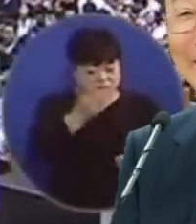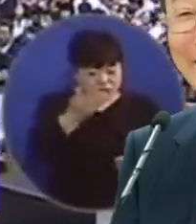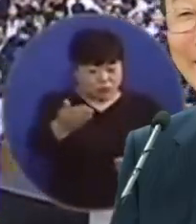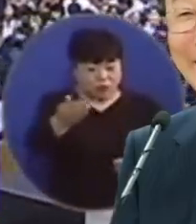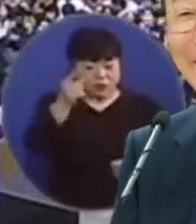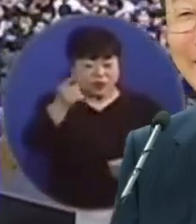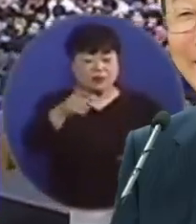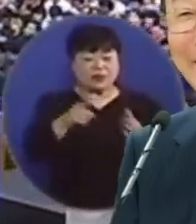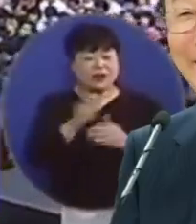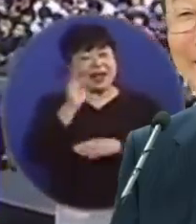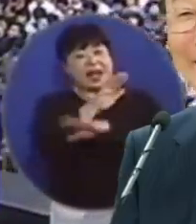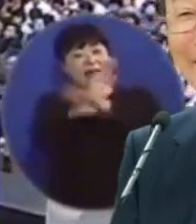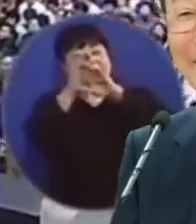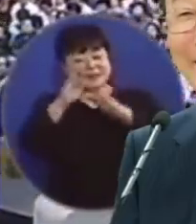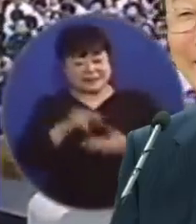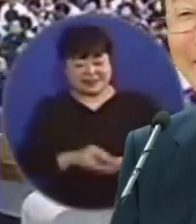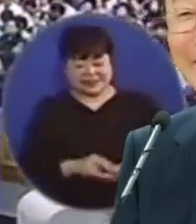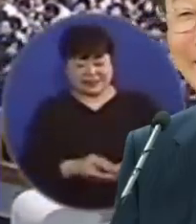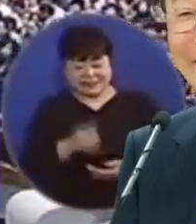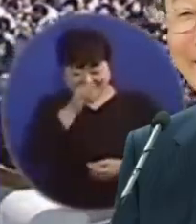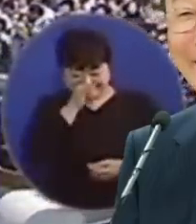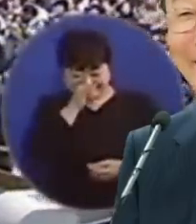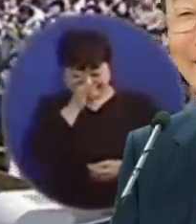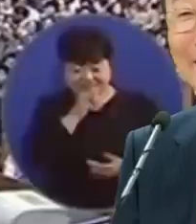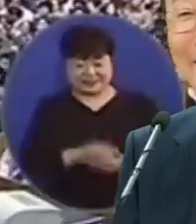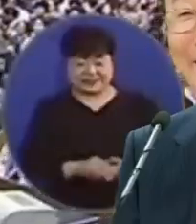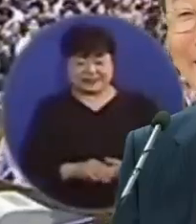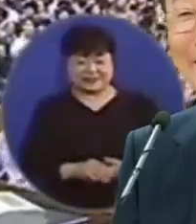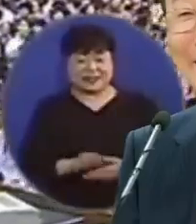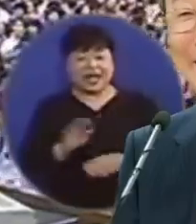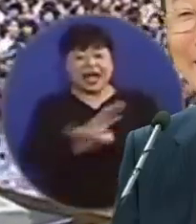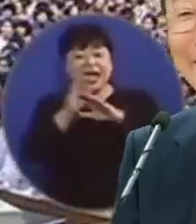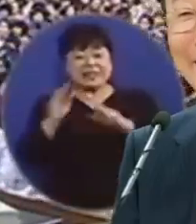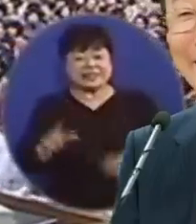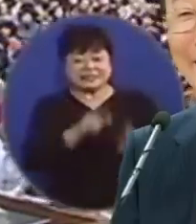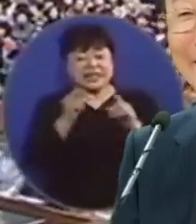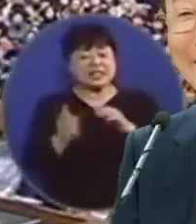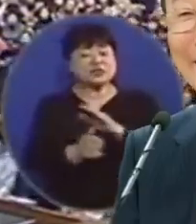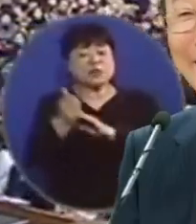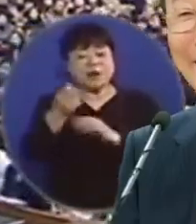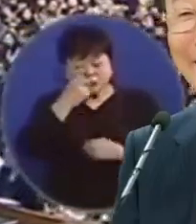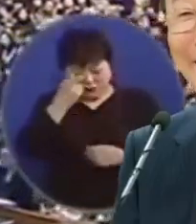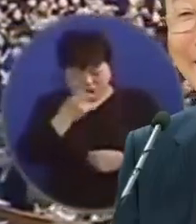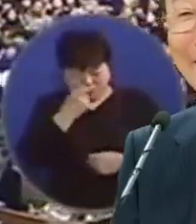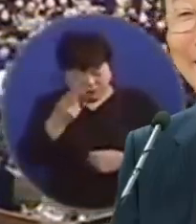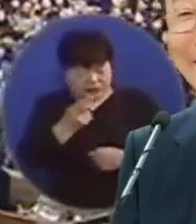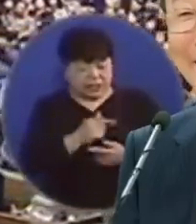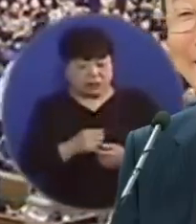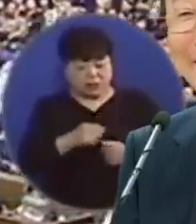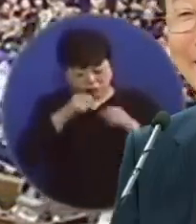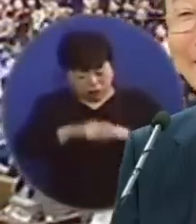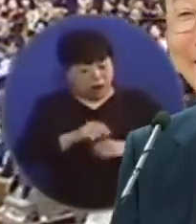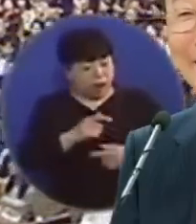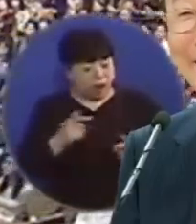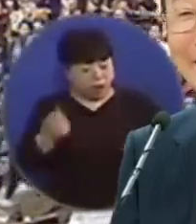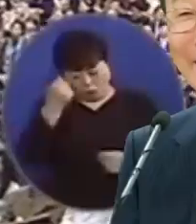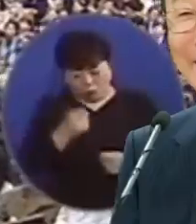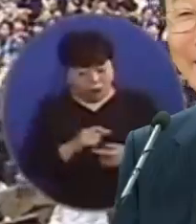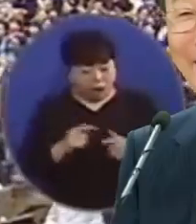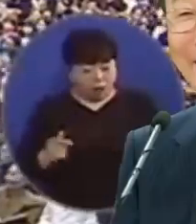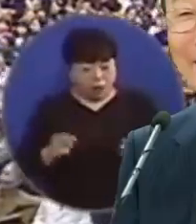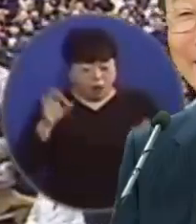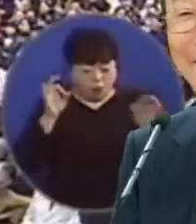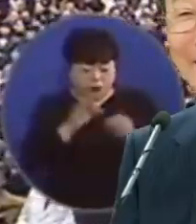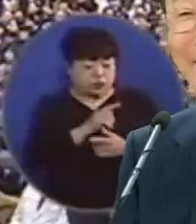곧 너희를 위하여 하늘에 간직한 것이라. 하늘에 있는 우리의 산 소망은 썩어지도 아니하고 쇠하지도 아니하고 없어지도